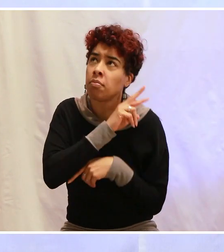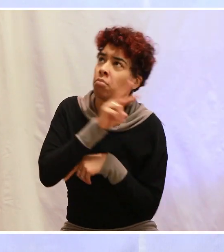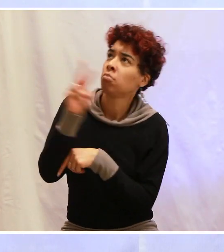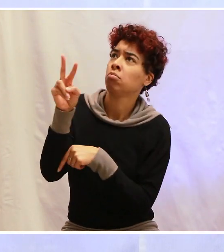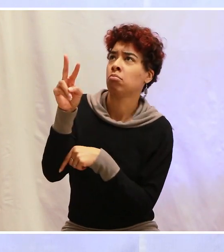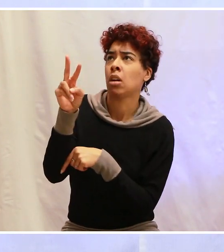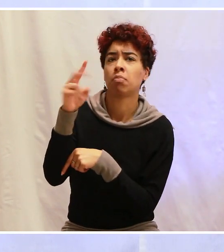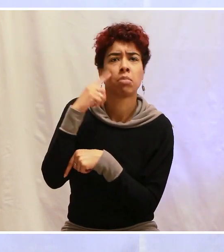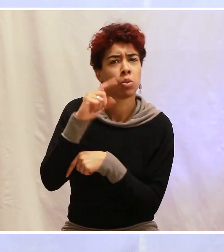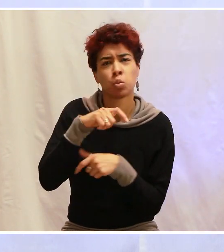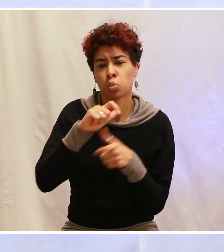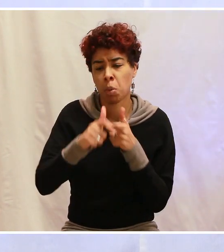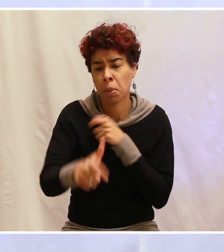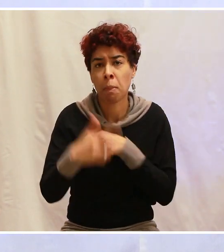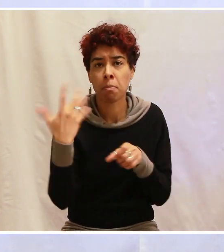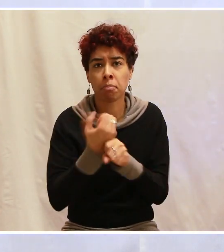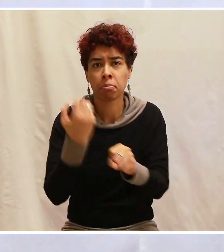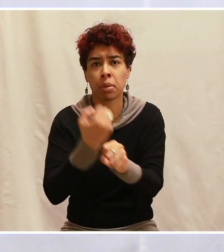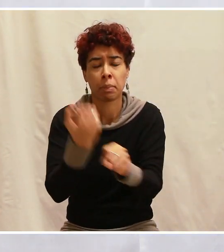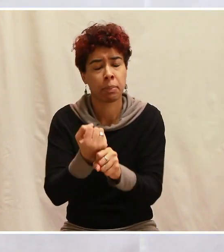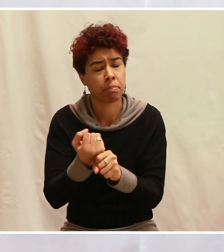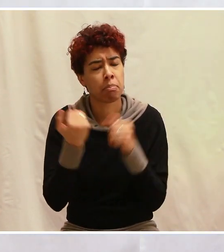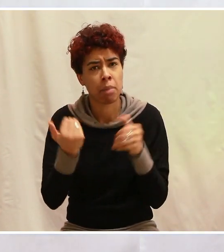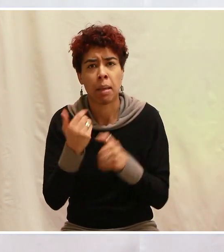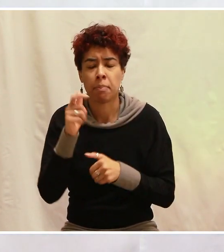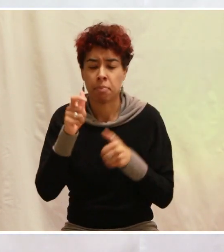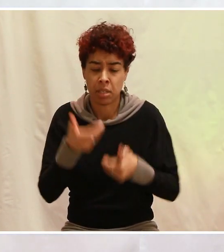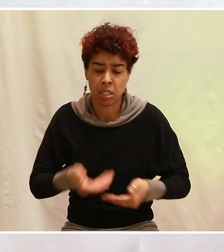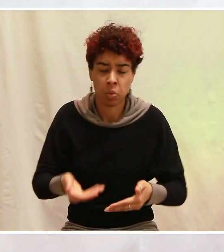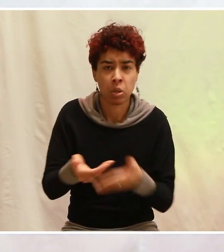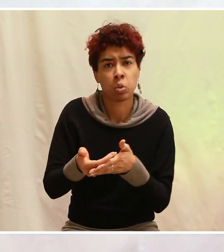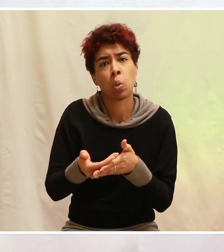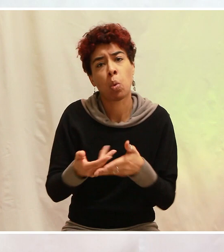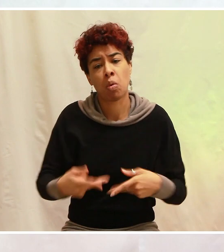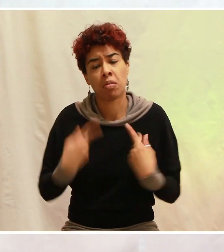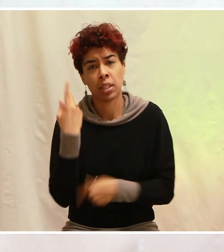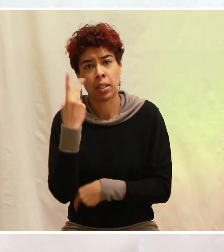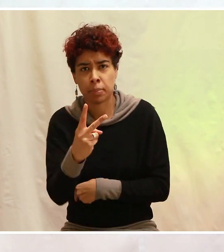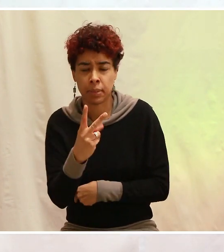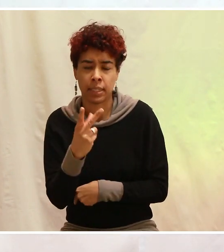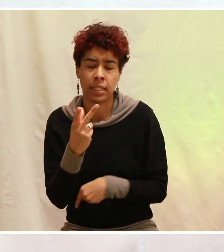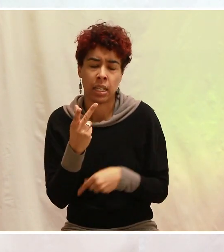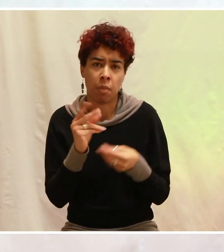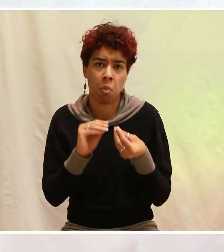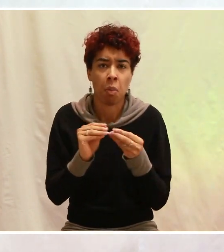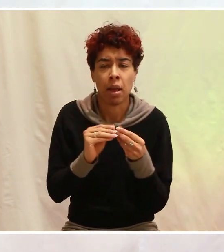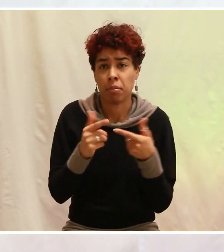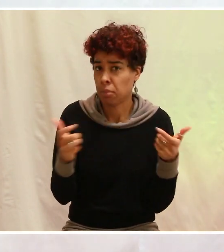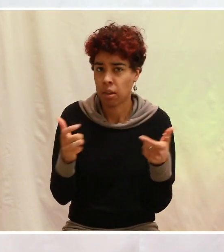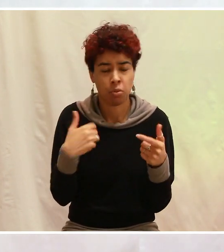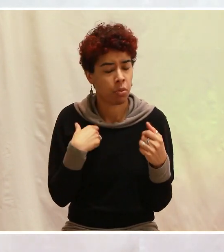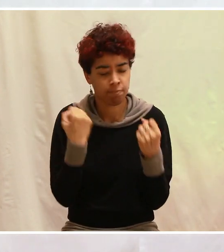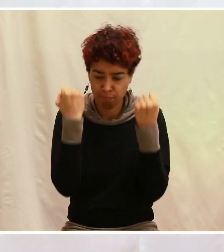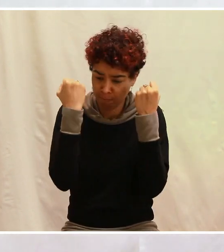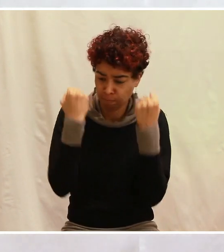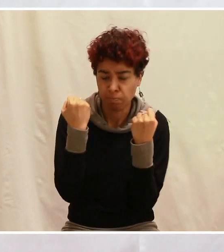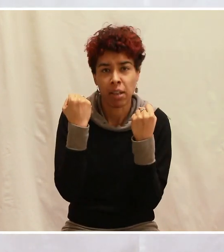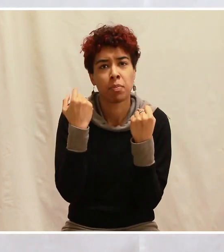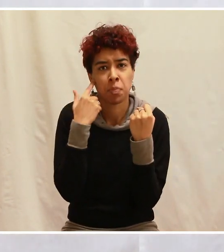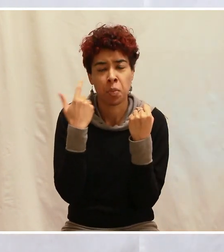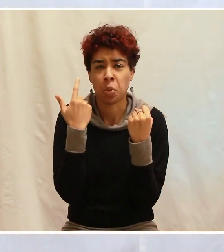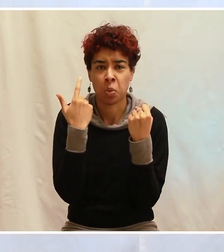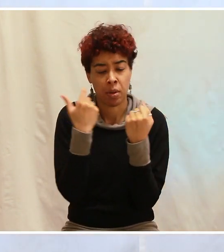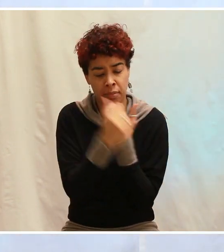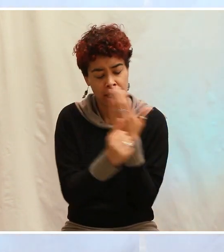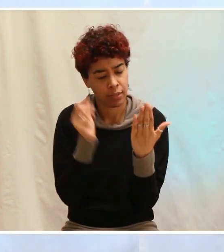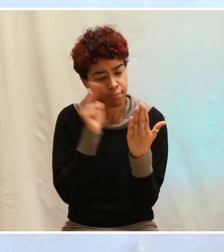en victoire, même s'il y a des choses qui sont contraires dans sa vie. Il a cette force en lui parce qu'il est enraciné dans la parole de